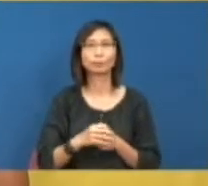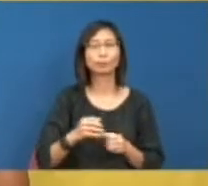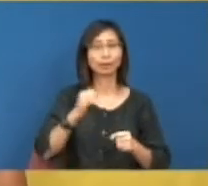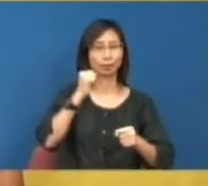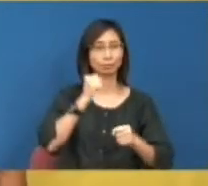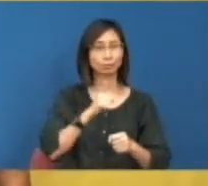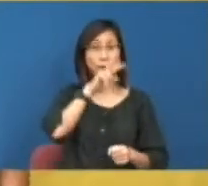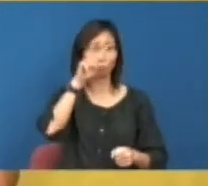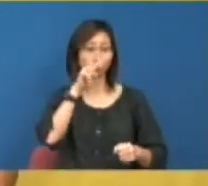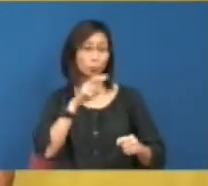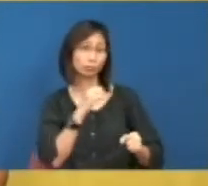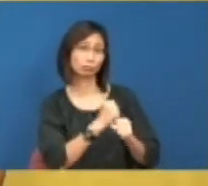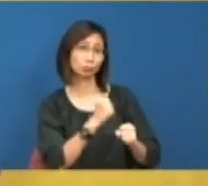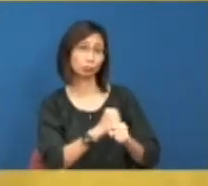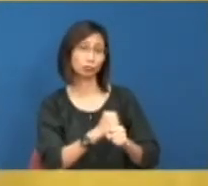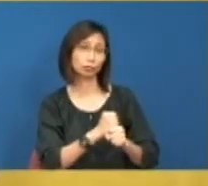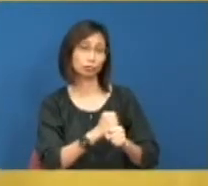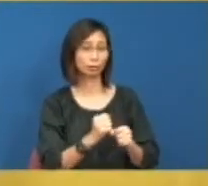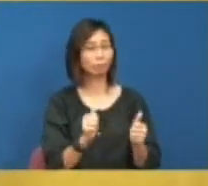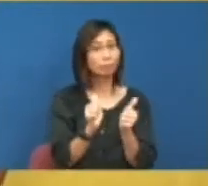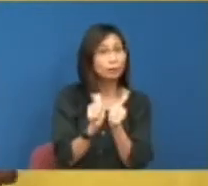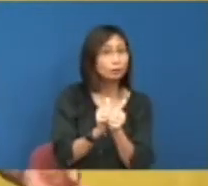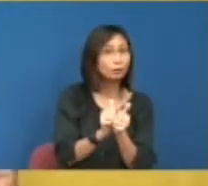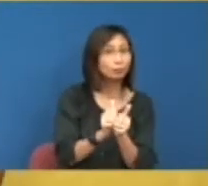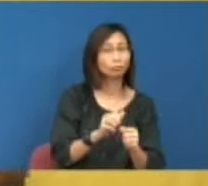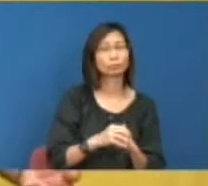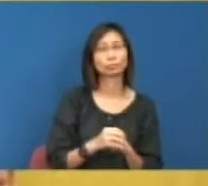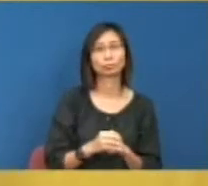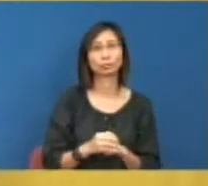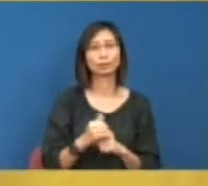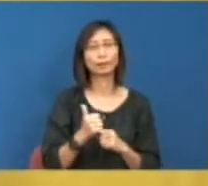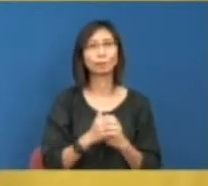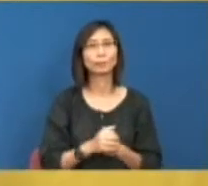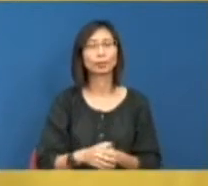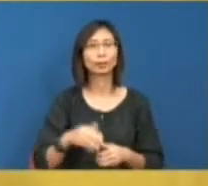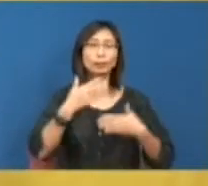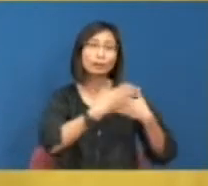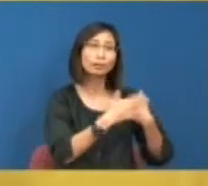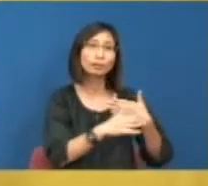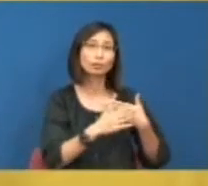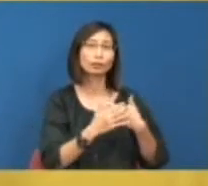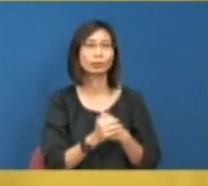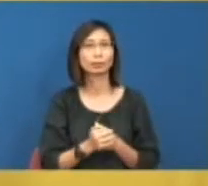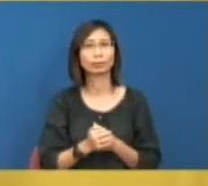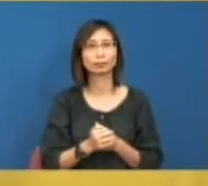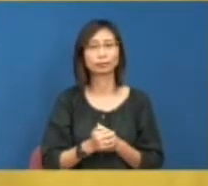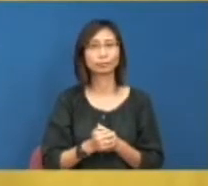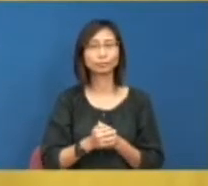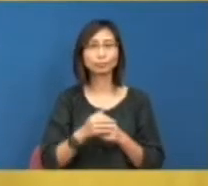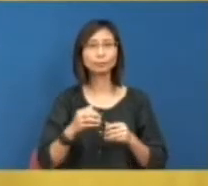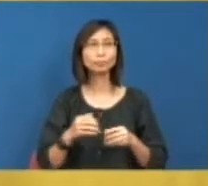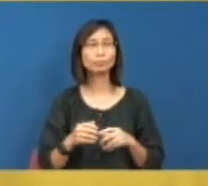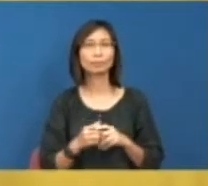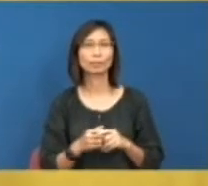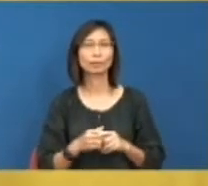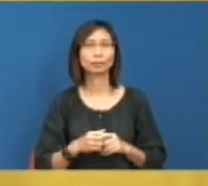任做啦，係咪？呢個政治嘅抽用。嗱，呢個人係咁，曾偉雄 就是所謂鷹派，係